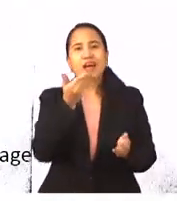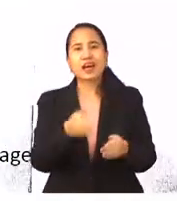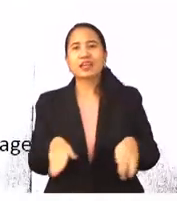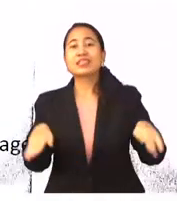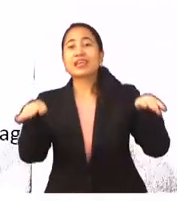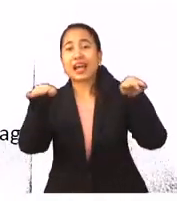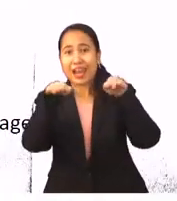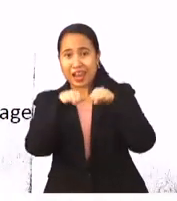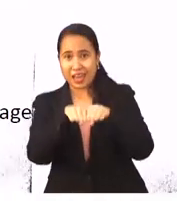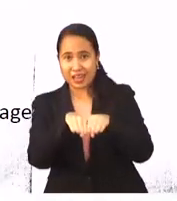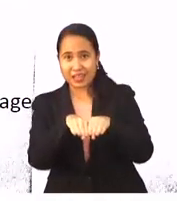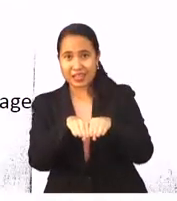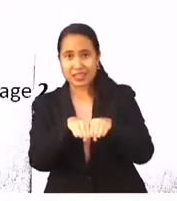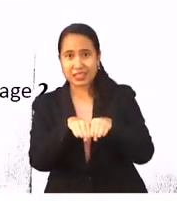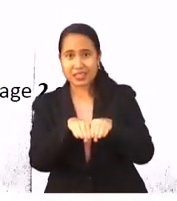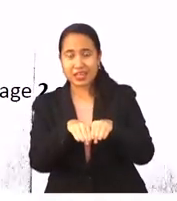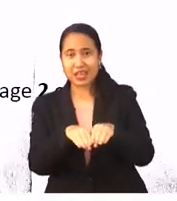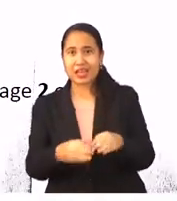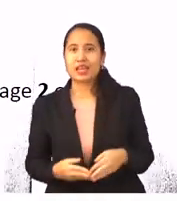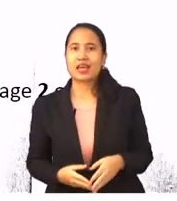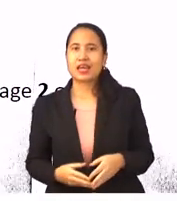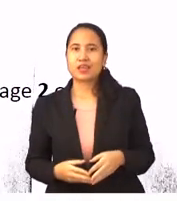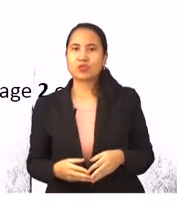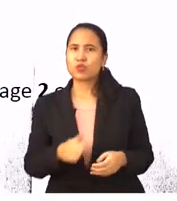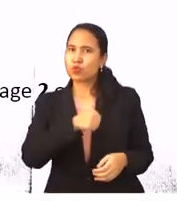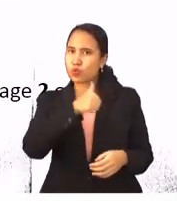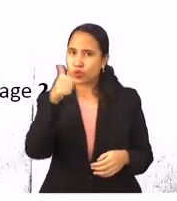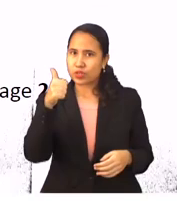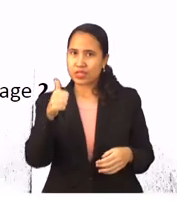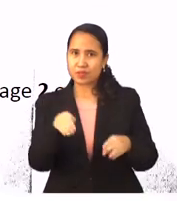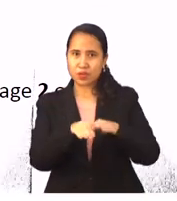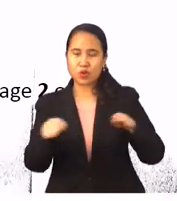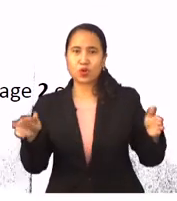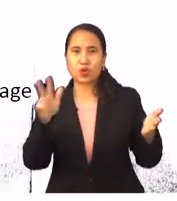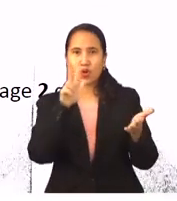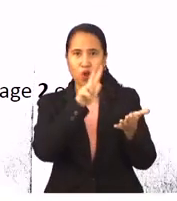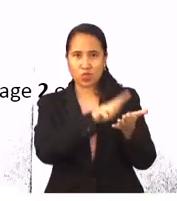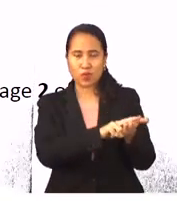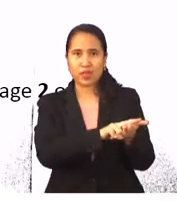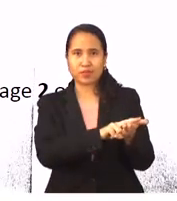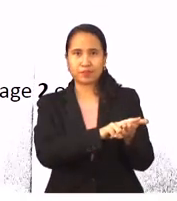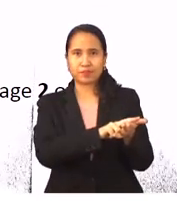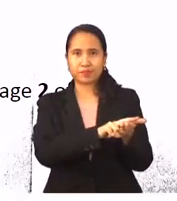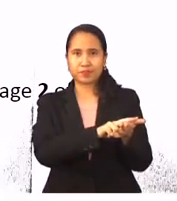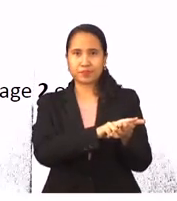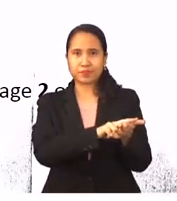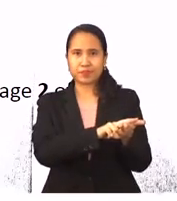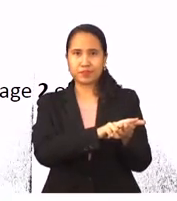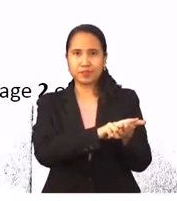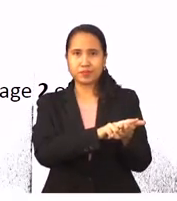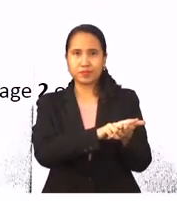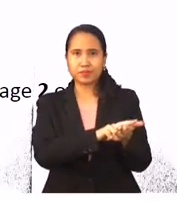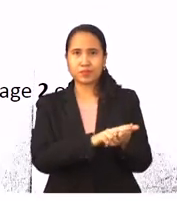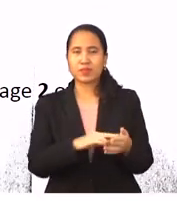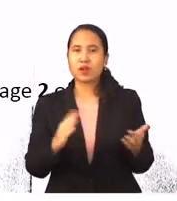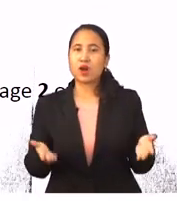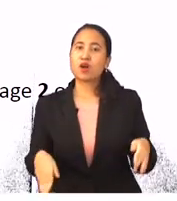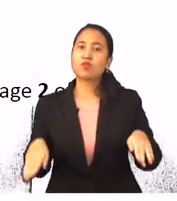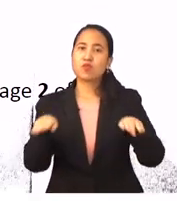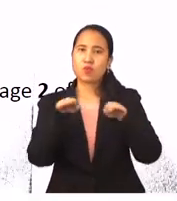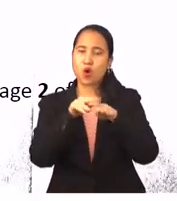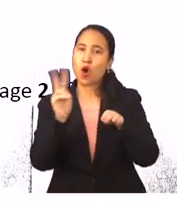wet of gedeelte daarvan met één of meer bepalingen van de grondwet of een volkenrechtelijke